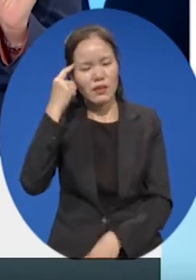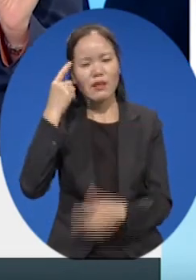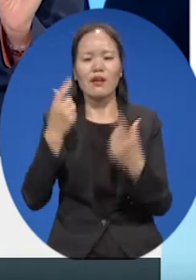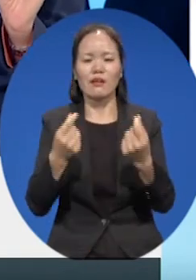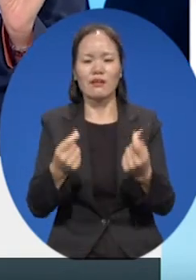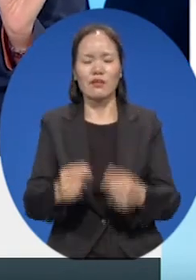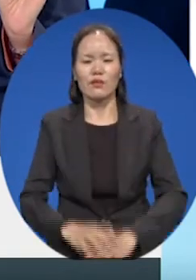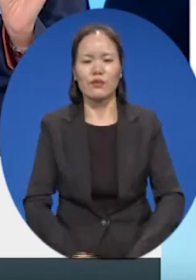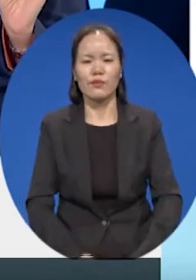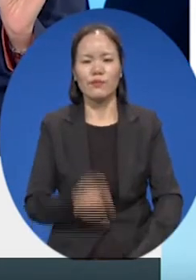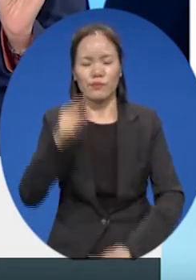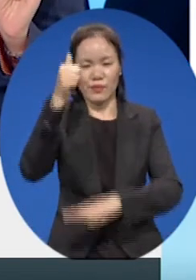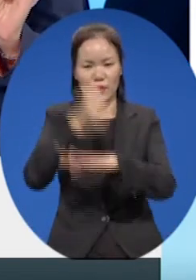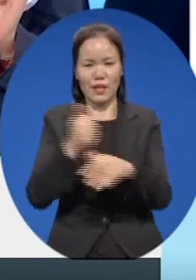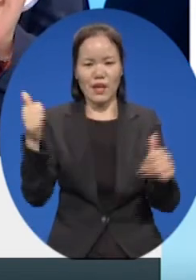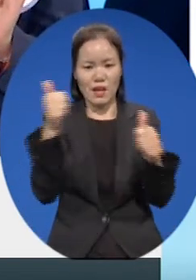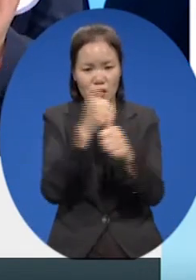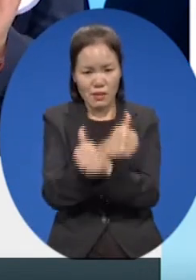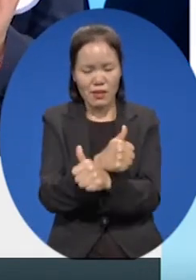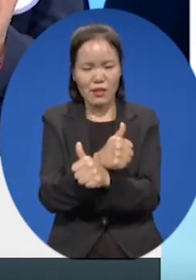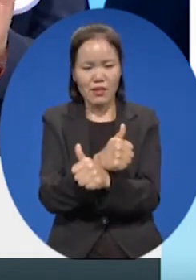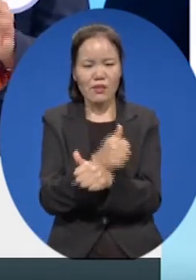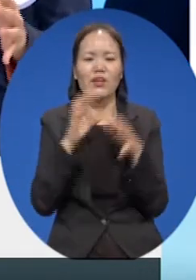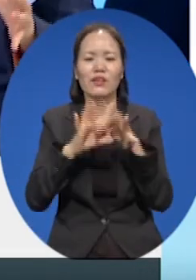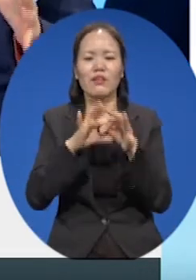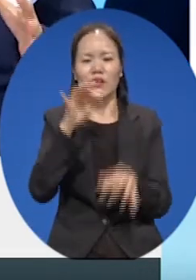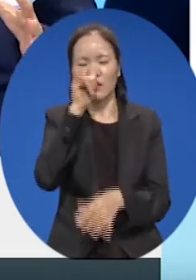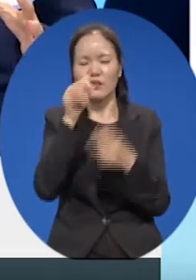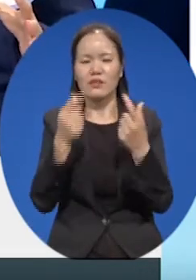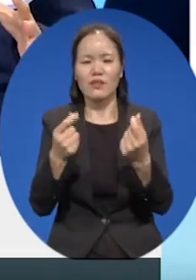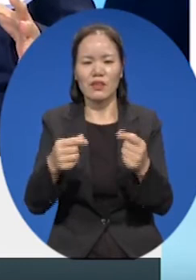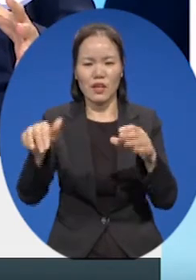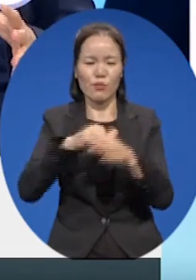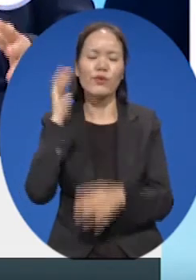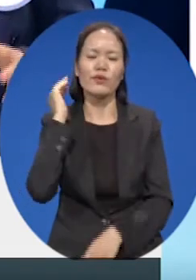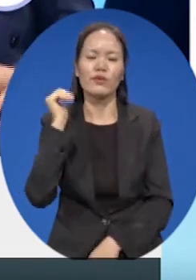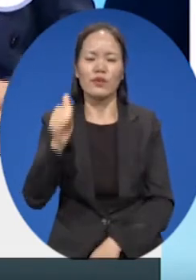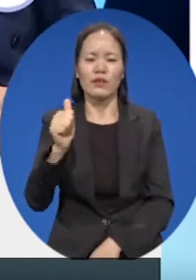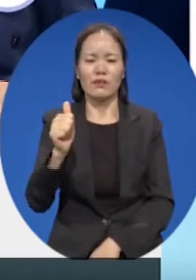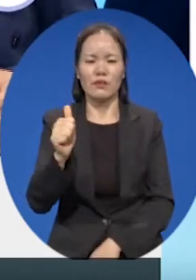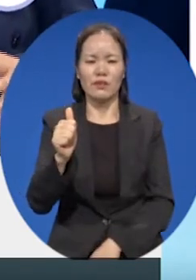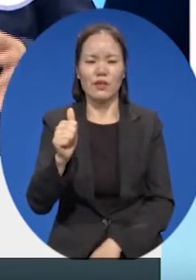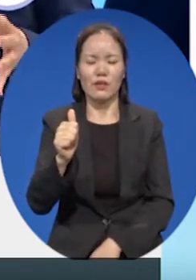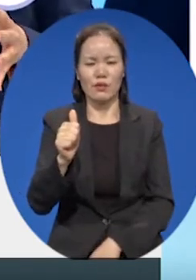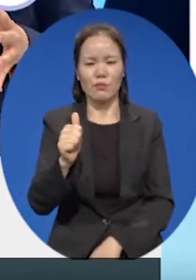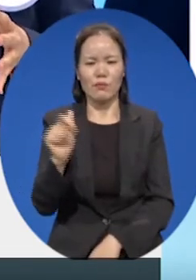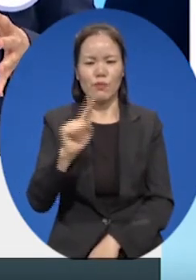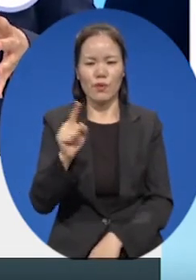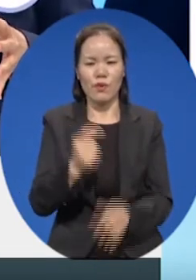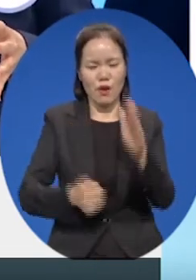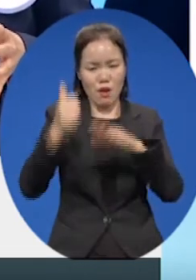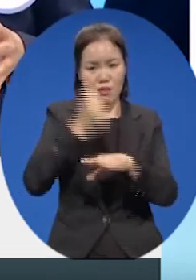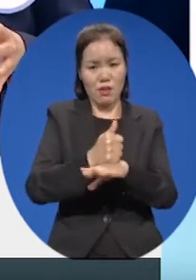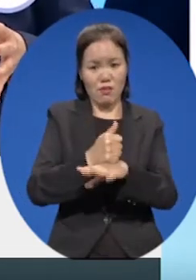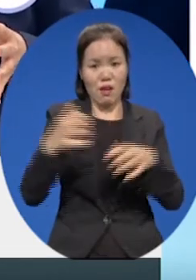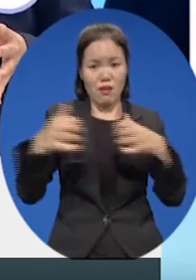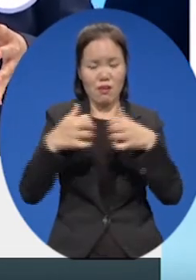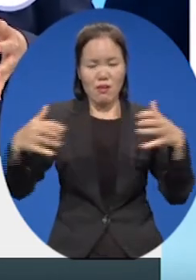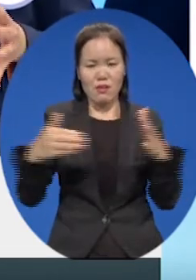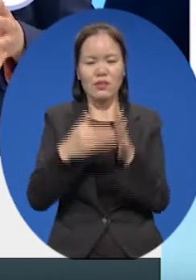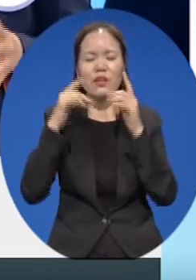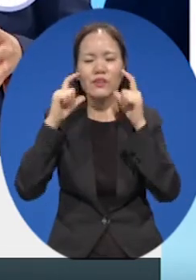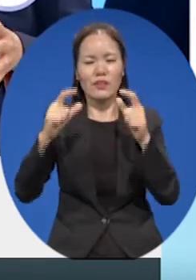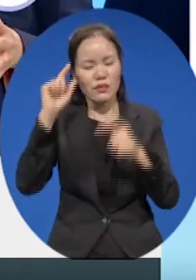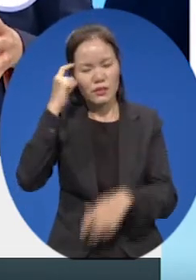이거는 나중에 개각의 규모와 연결이 될 것 같습니다. 이게 문재인 대통령이 임기 말에 어떤 업적으로서 종전선언을 생각을